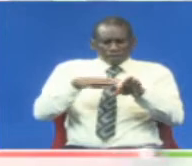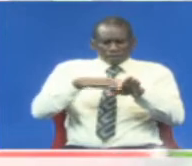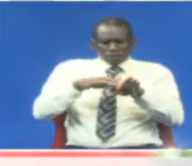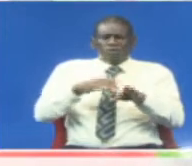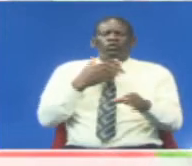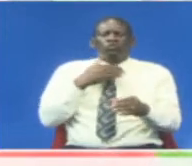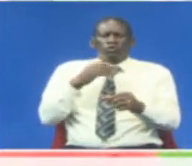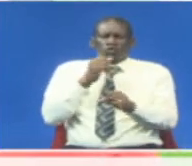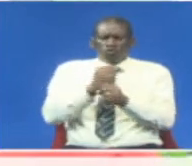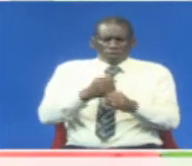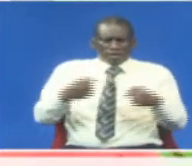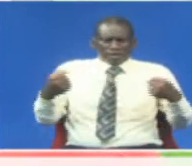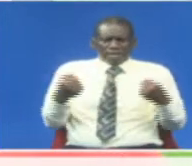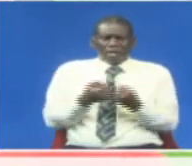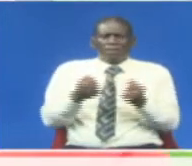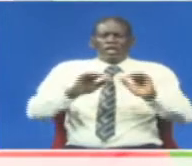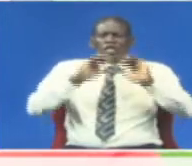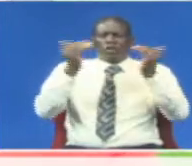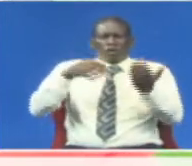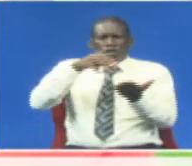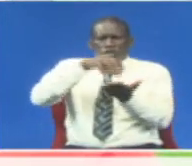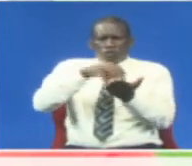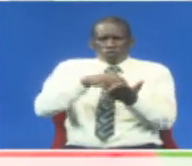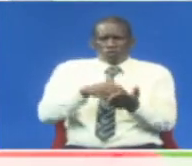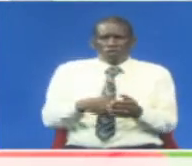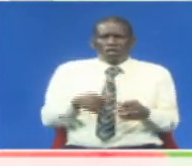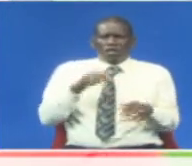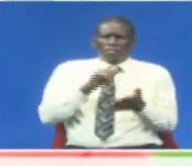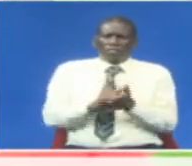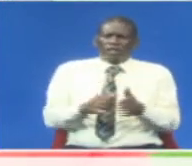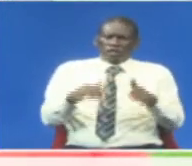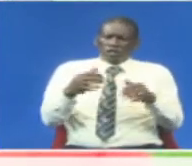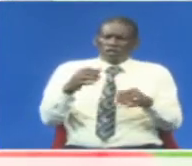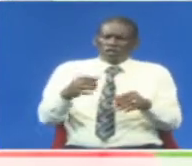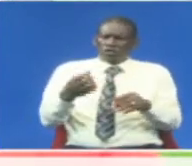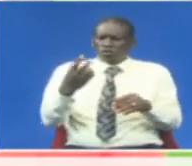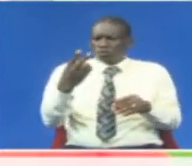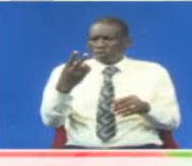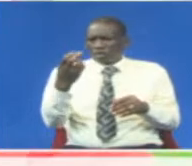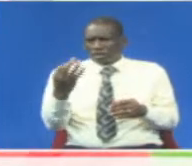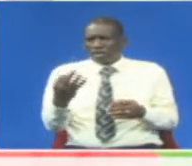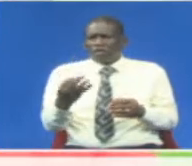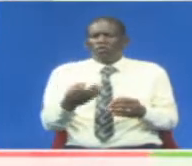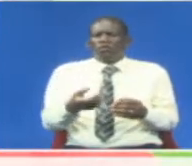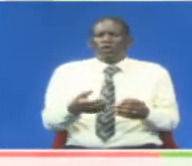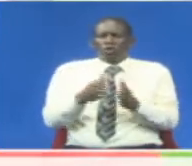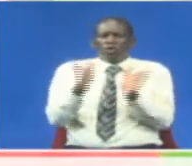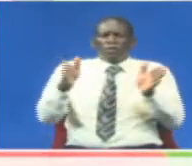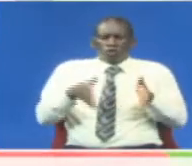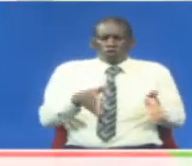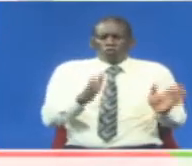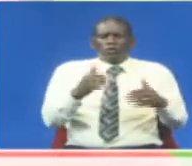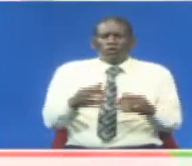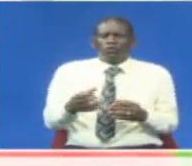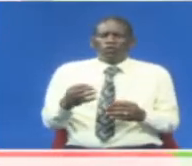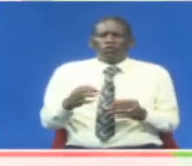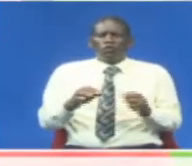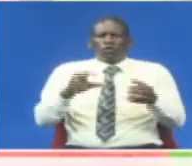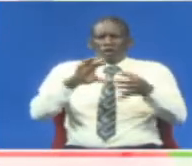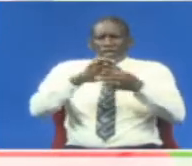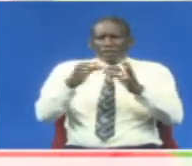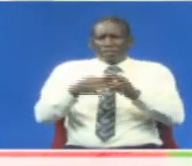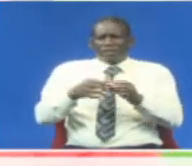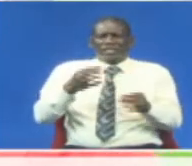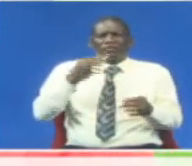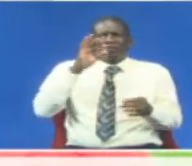the world stage, because even that U23 will open our doors for the Olympics of 2024 in Paris. If